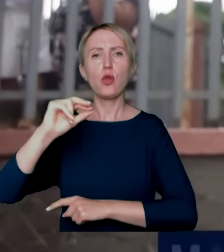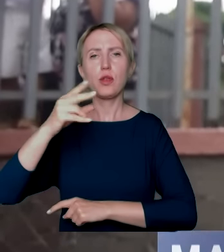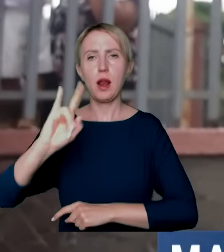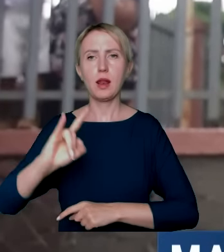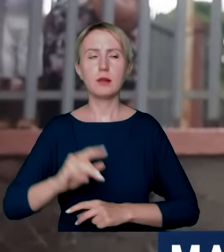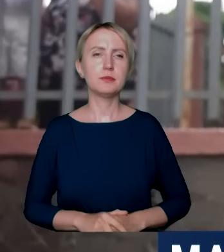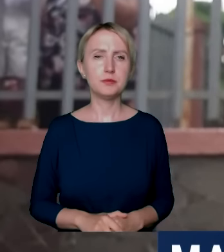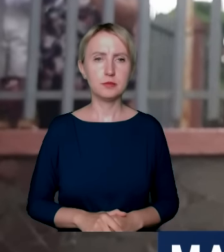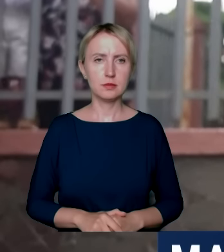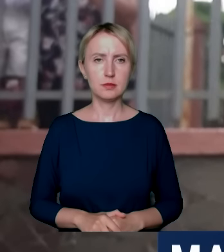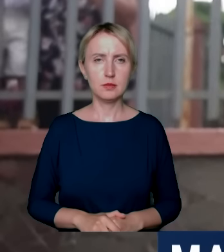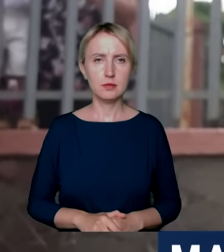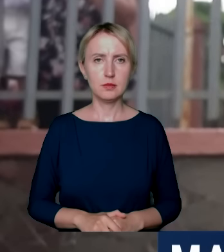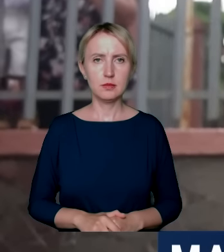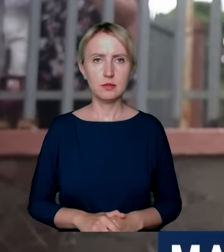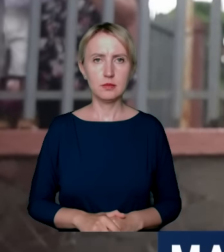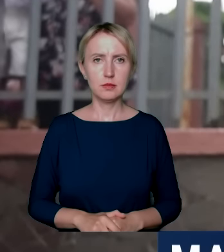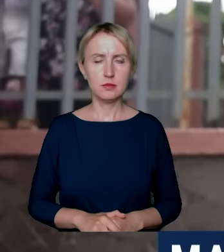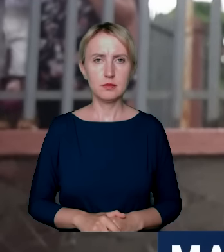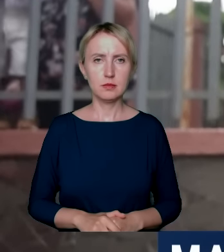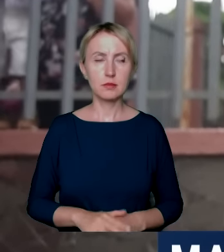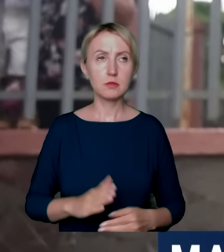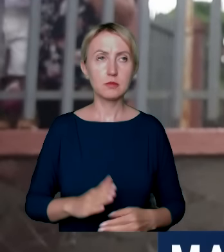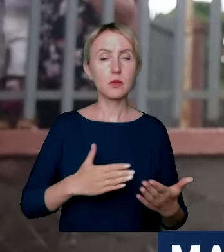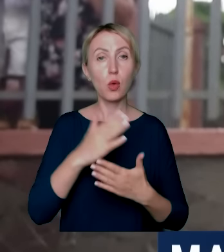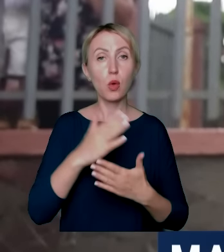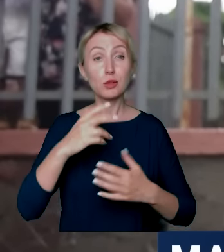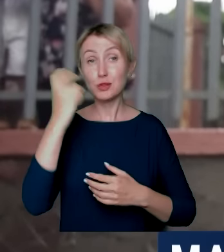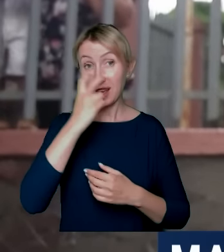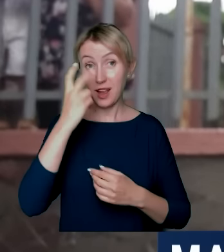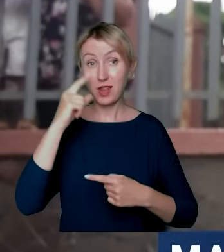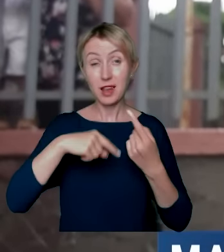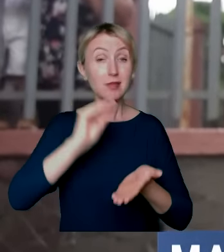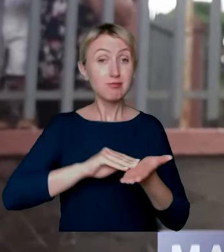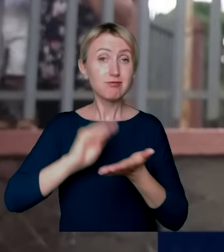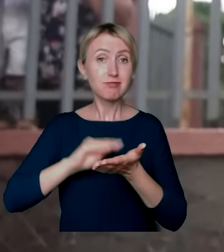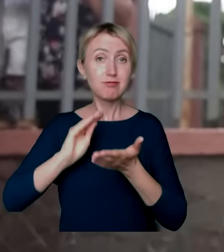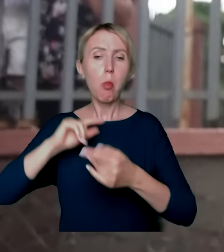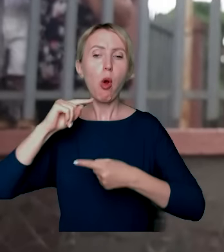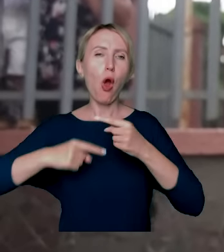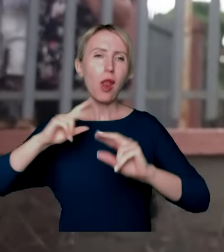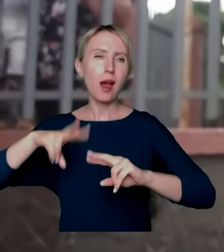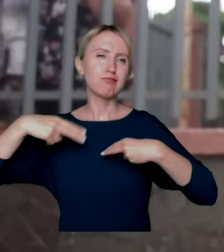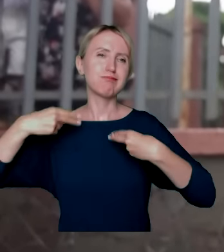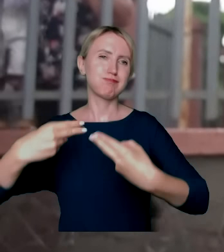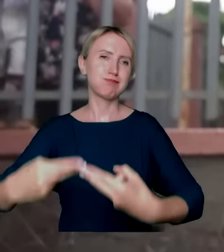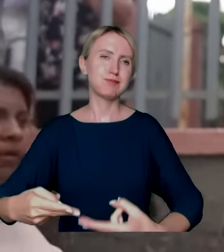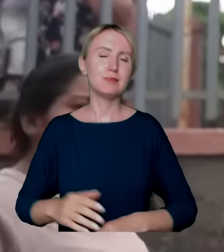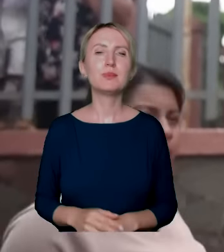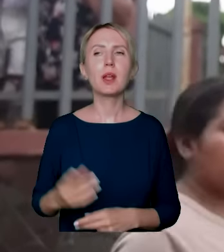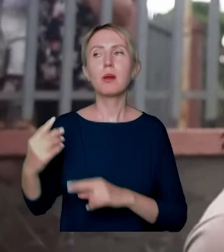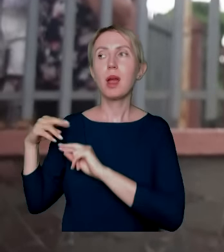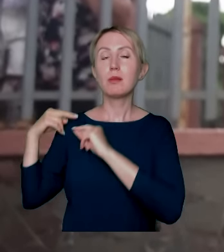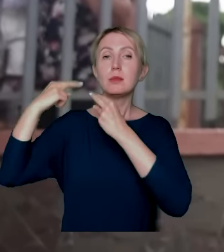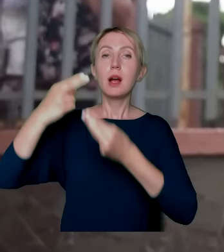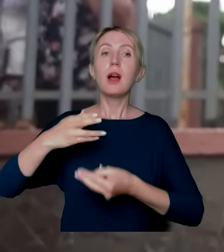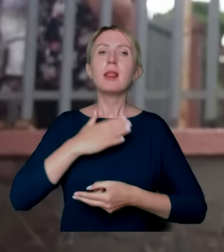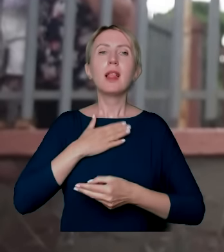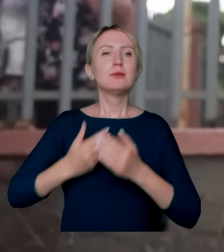To gra jeden na jednego. Tą ciekawą tradycję praktykujemy z pokolenia na pokolenie. Odziedziczyliśmy ją po naszych